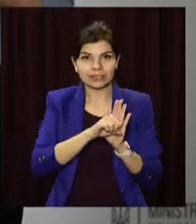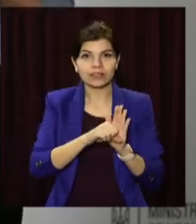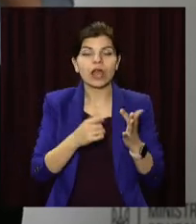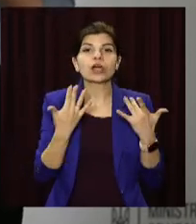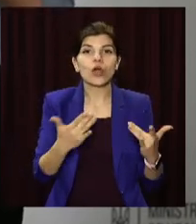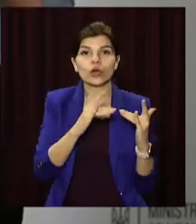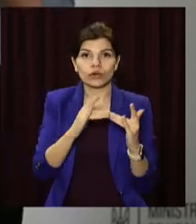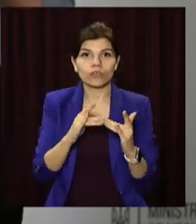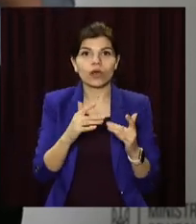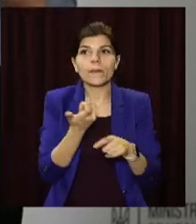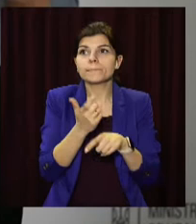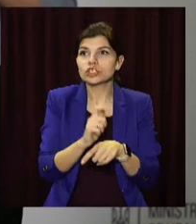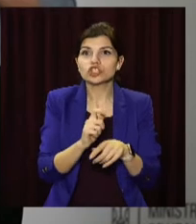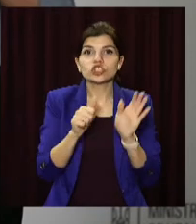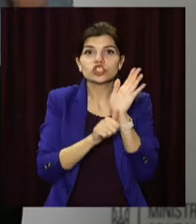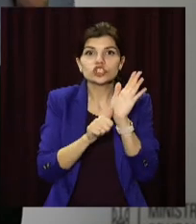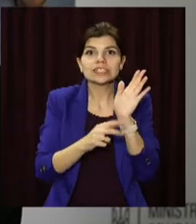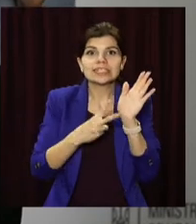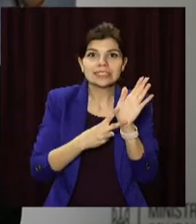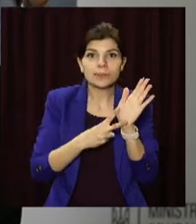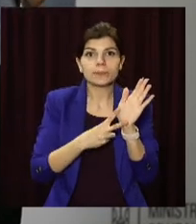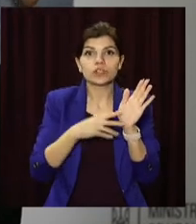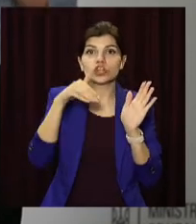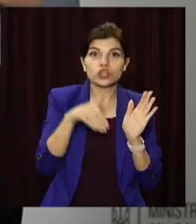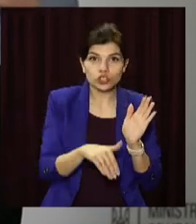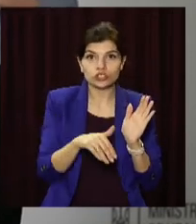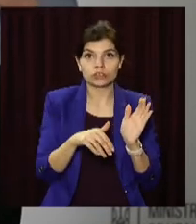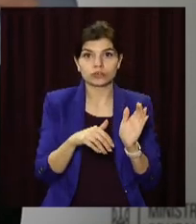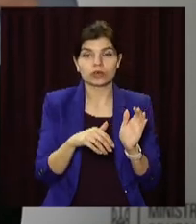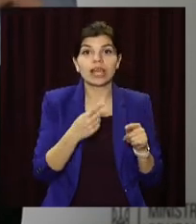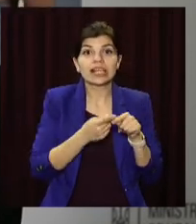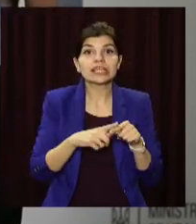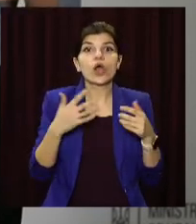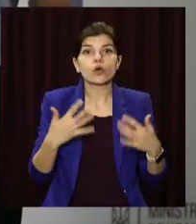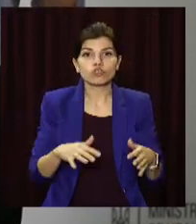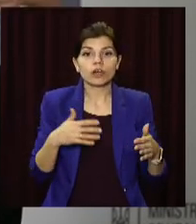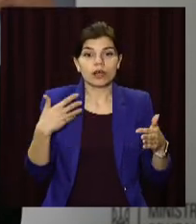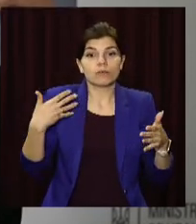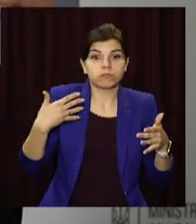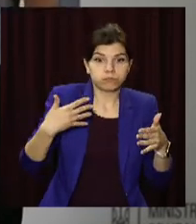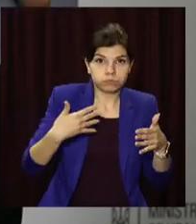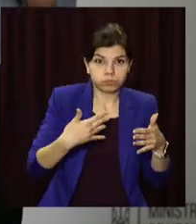кількість ліжок з киснем складає більше 67 тисяч. І це вже ми дійшли такого